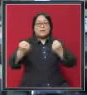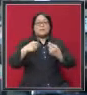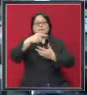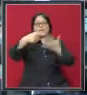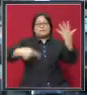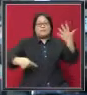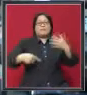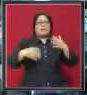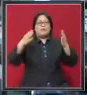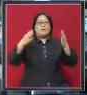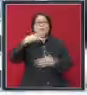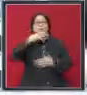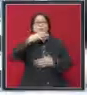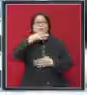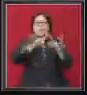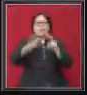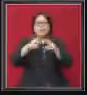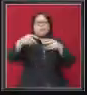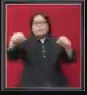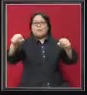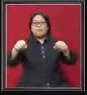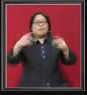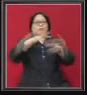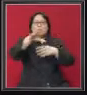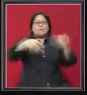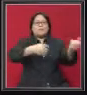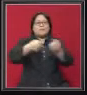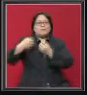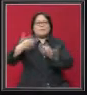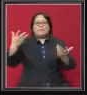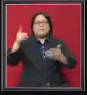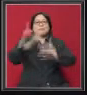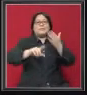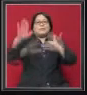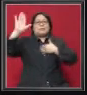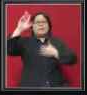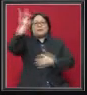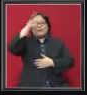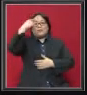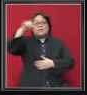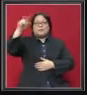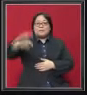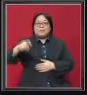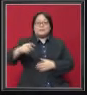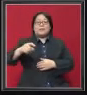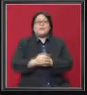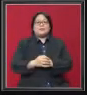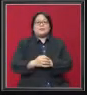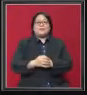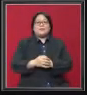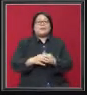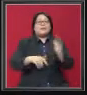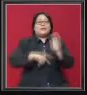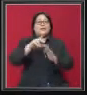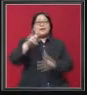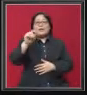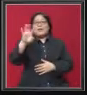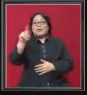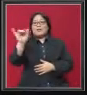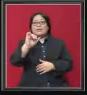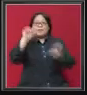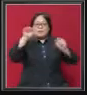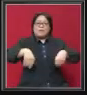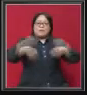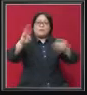ni. Anak-anak muda di kampung motor dah mula nak tarik. Apa jaminan kerajaan untuk pastikan kredit finance juga boleh